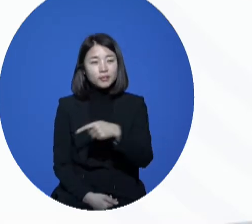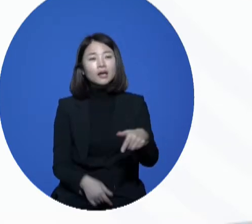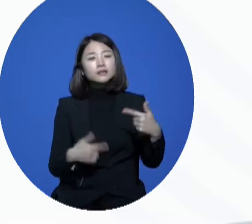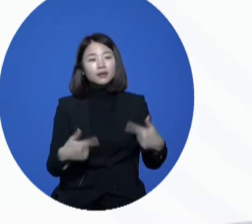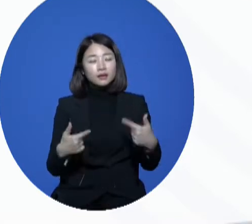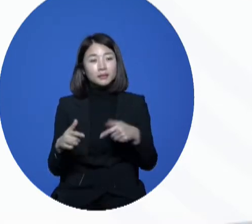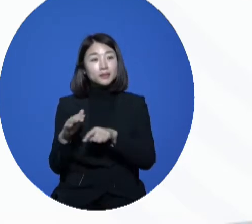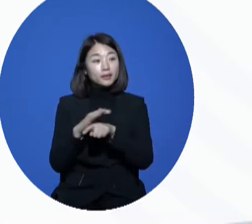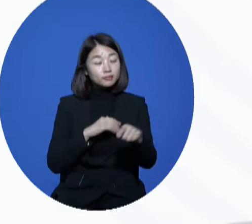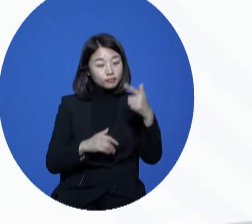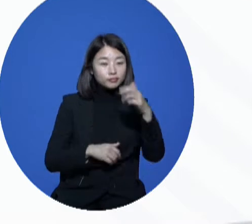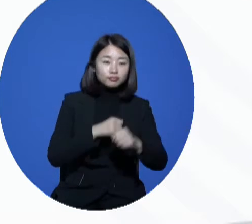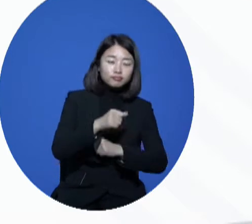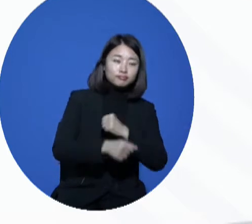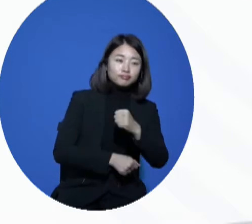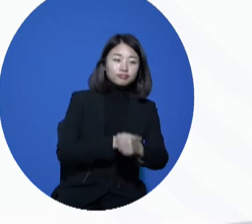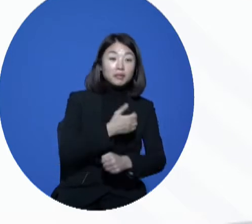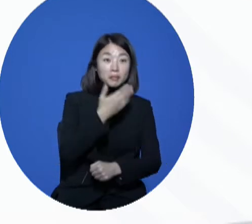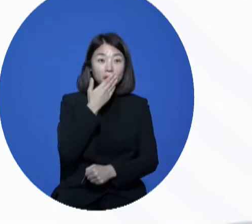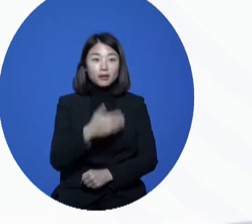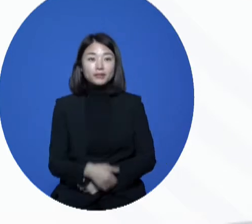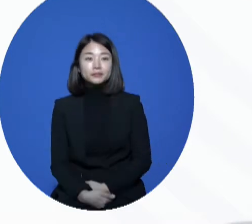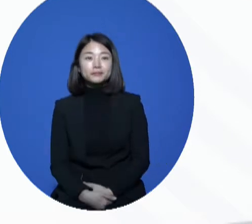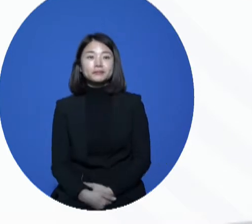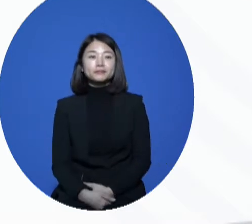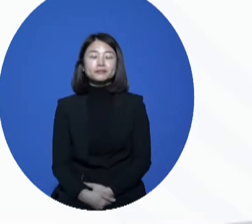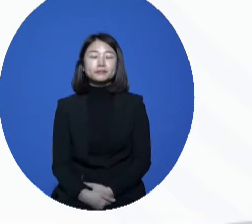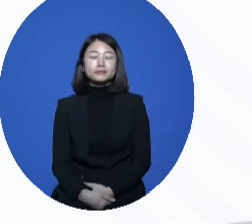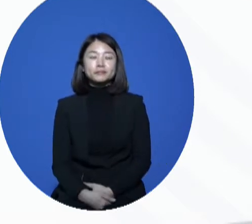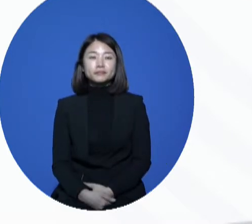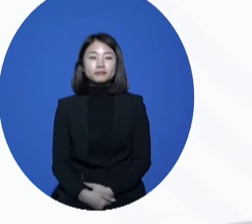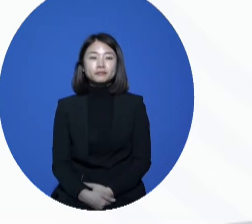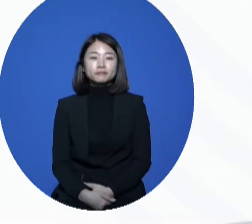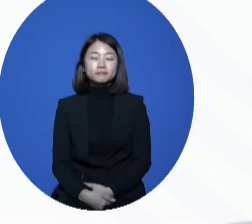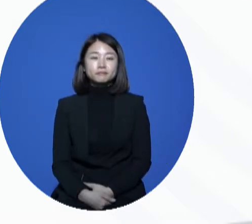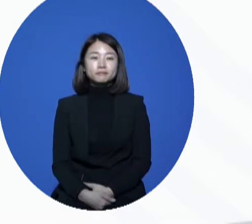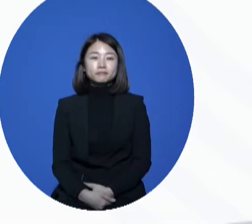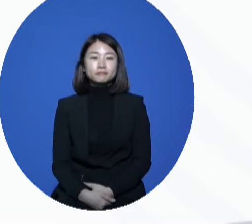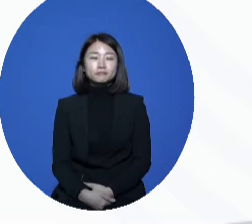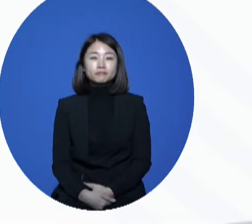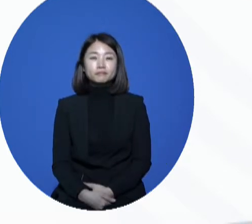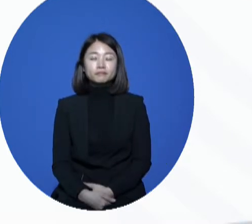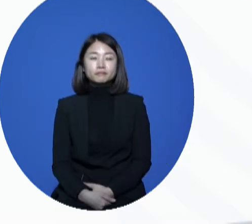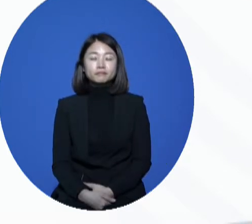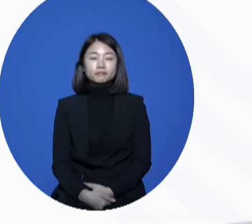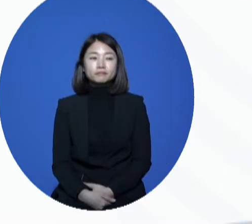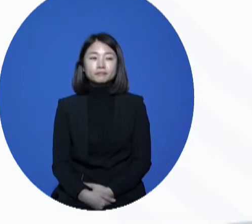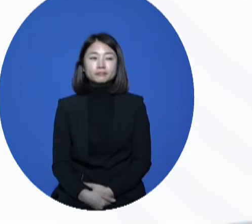일부였었습니다. 하지만